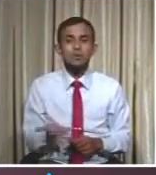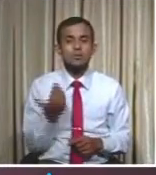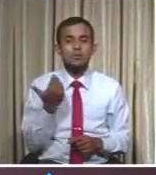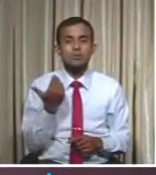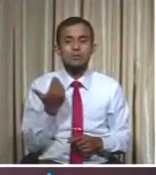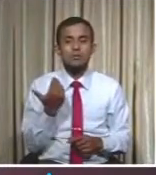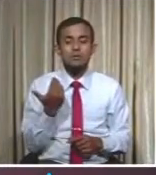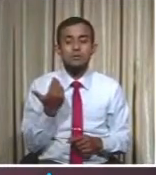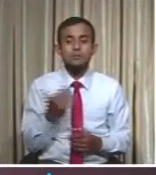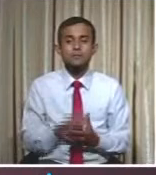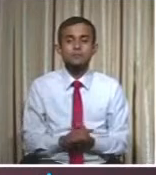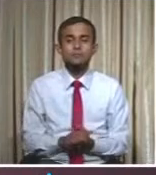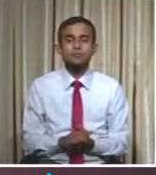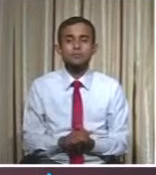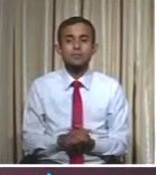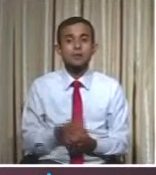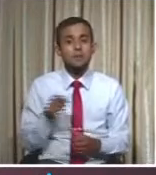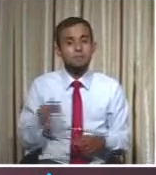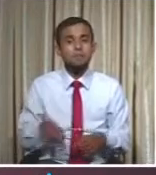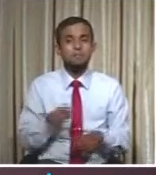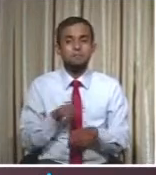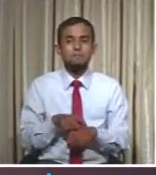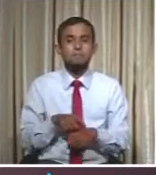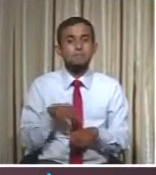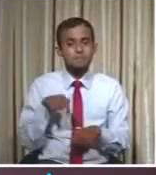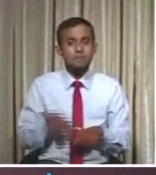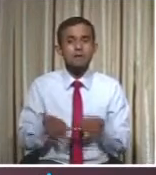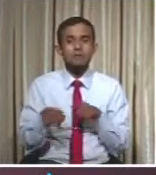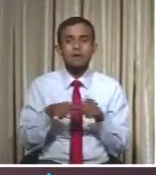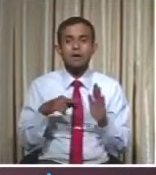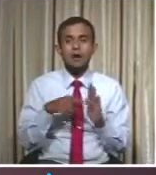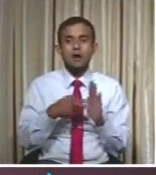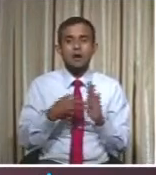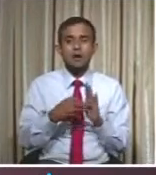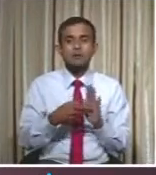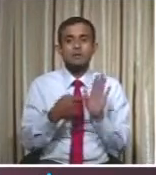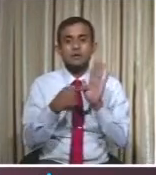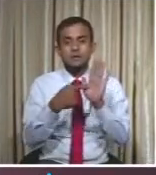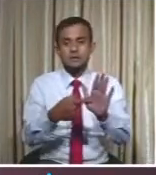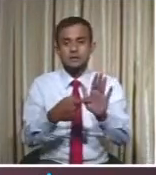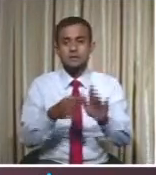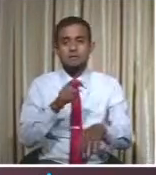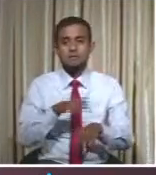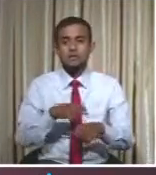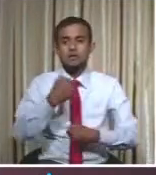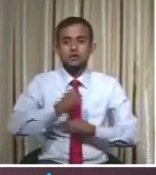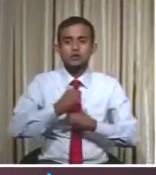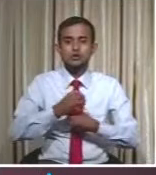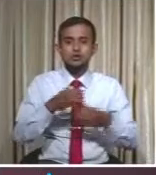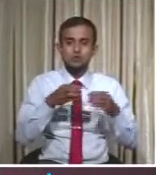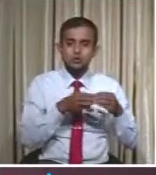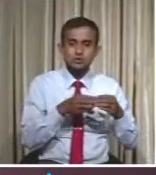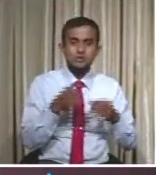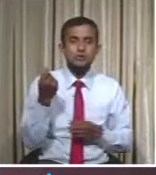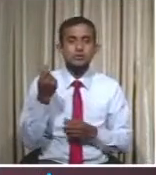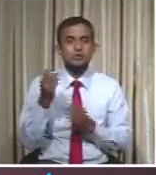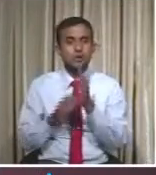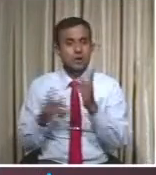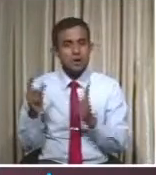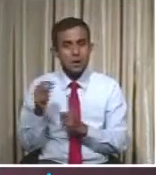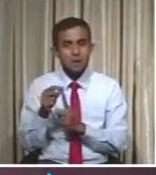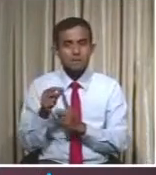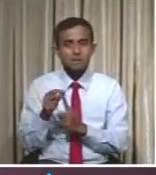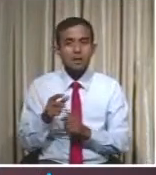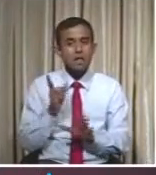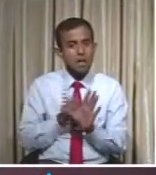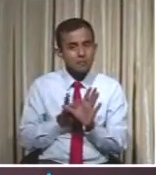දැන් මේ අවස්ථාවේ මෙවැනි අයවැයක් ඉදිරිපත් කරනකොට ආණ්ඩුව පැත්තෙන් සහ මුදල් ඇමතිතුමා